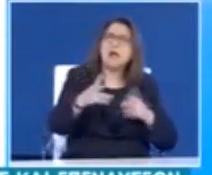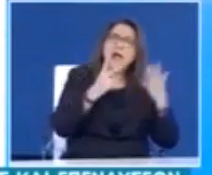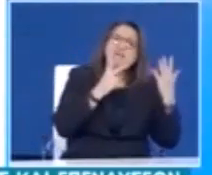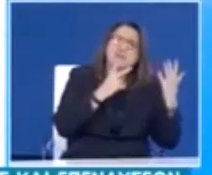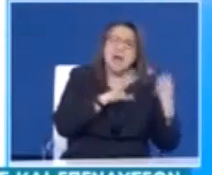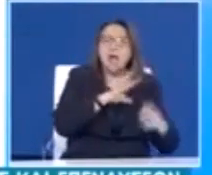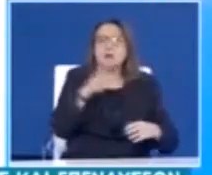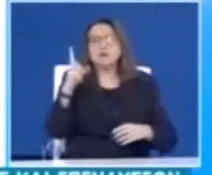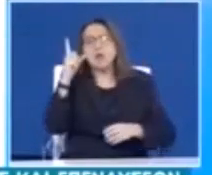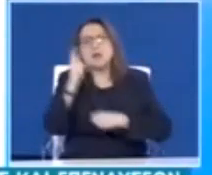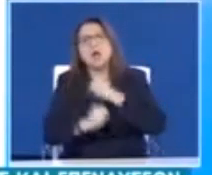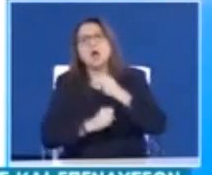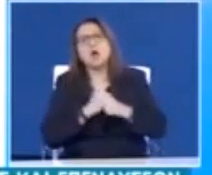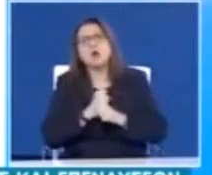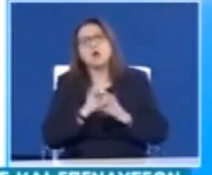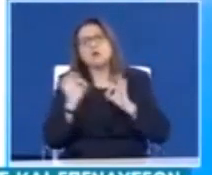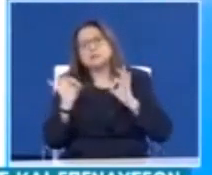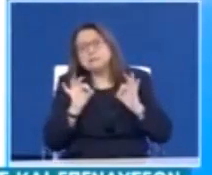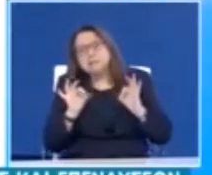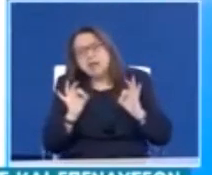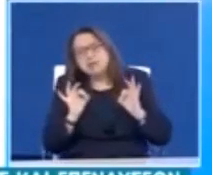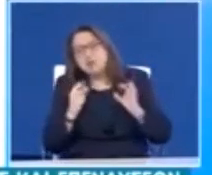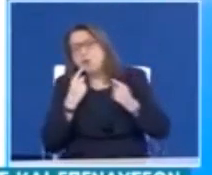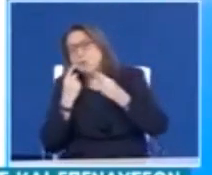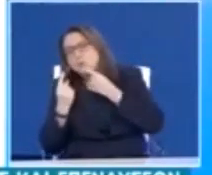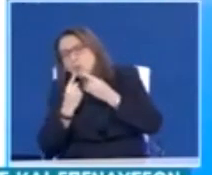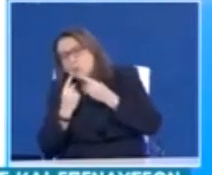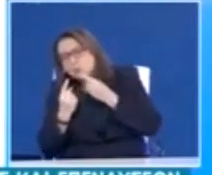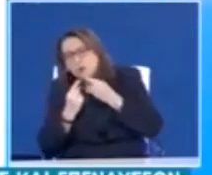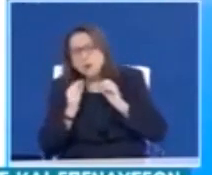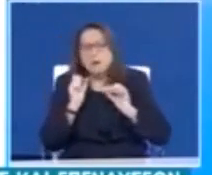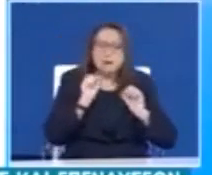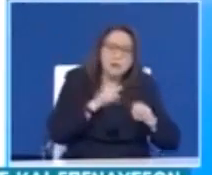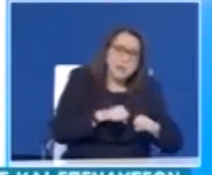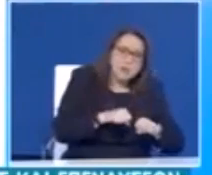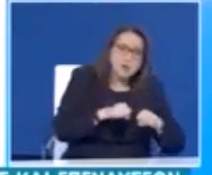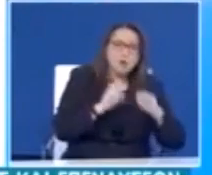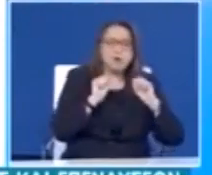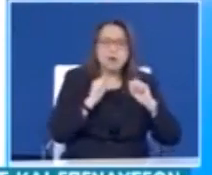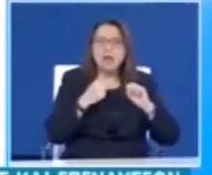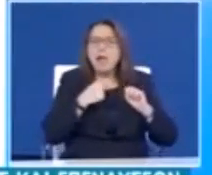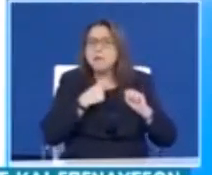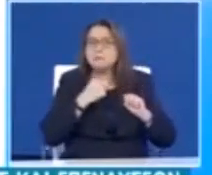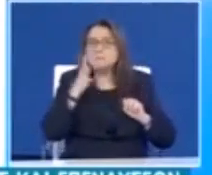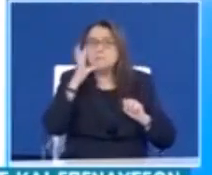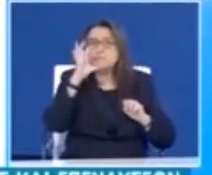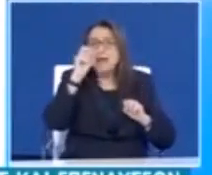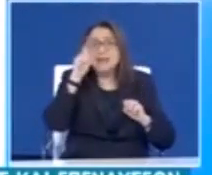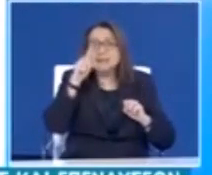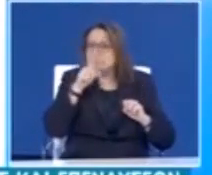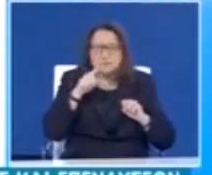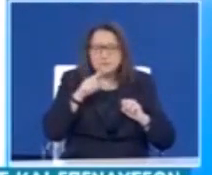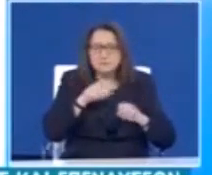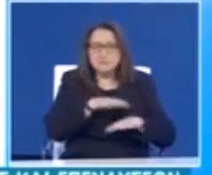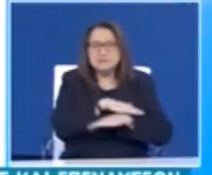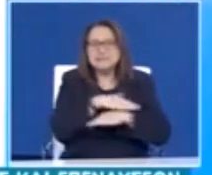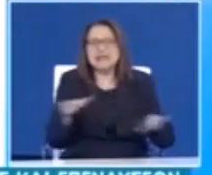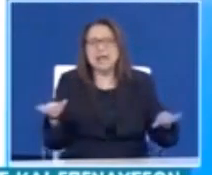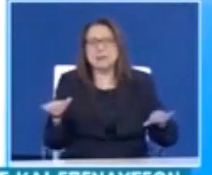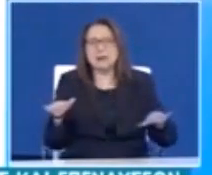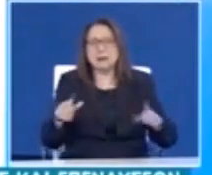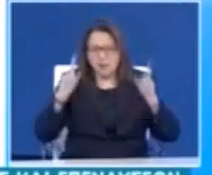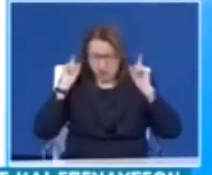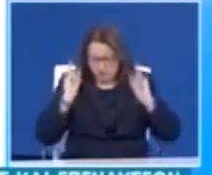μήνες. Το σχεδιάσαμε και το υλοποιήσαμε σε λιγότερο από 50 μέρες και αυτό νομίζω είναι ένα πραγματικό ρεκόρ και για το